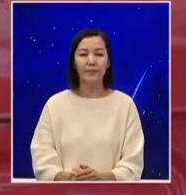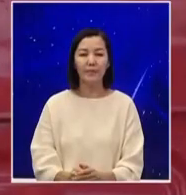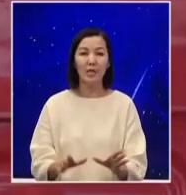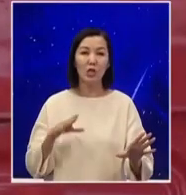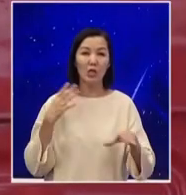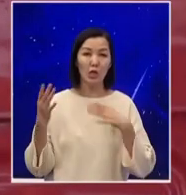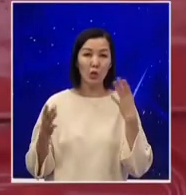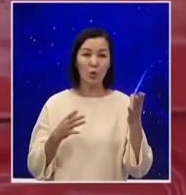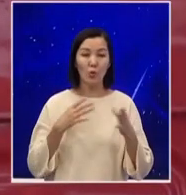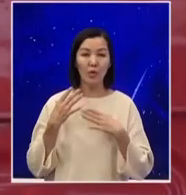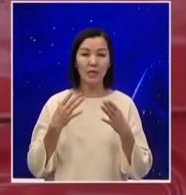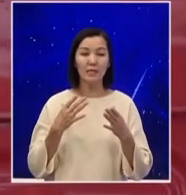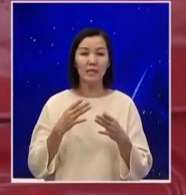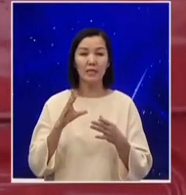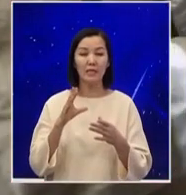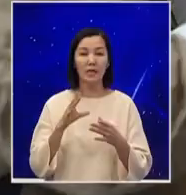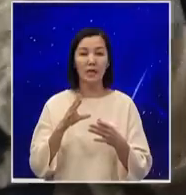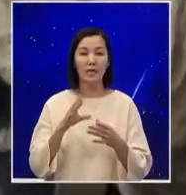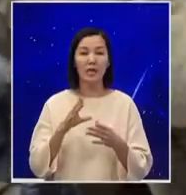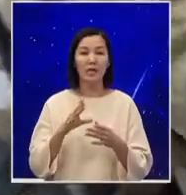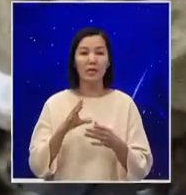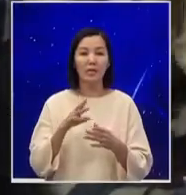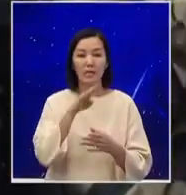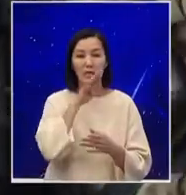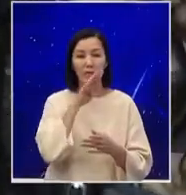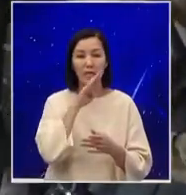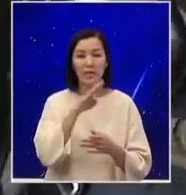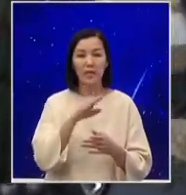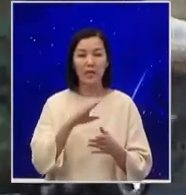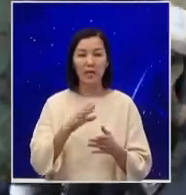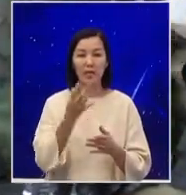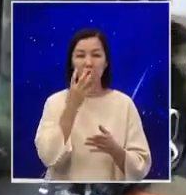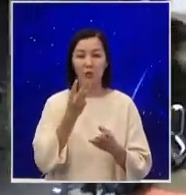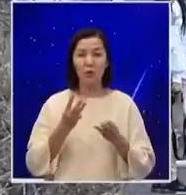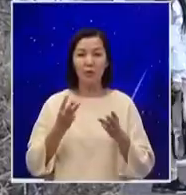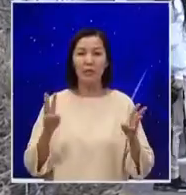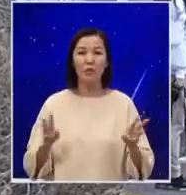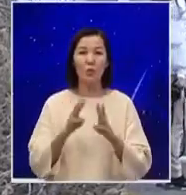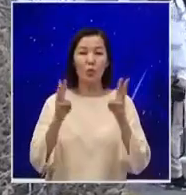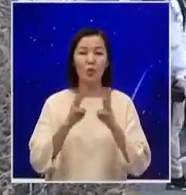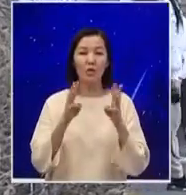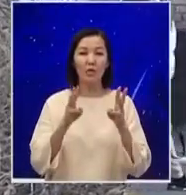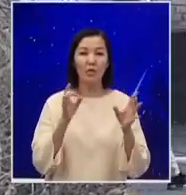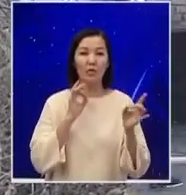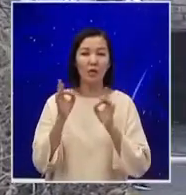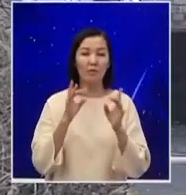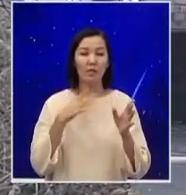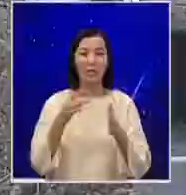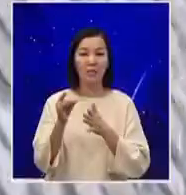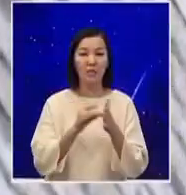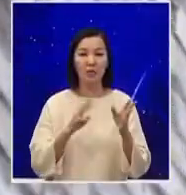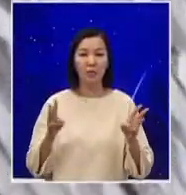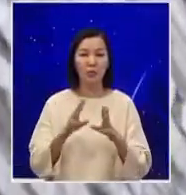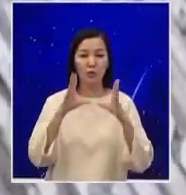Жаттығу кезінде алғашқы сынақ Текелі энерго кешені серіктестігінде болды. Жылыту қазандығында өрт шықты деген дабыл қағылды. Хабар түсе сала